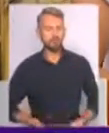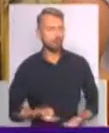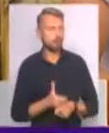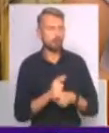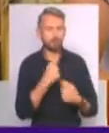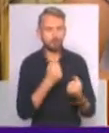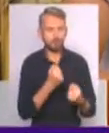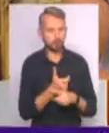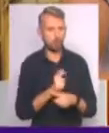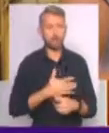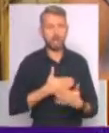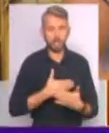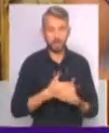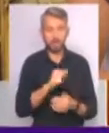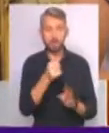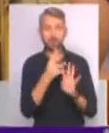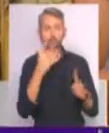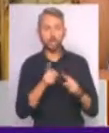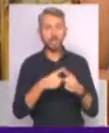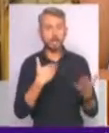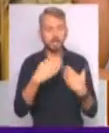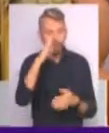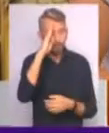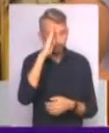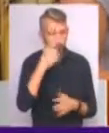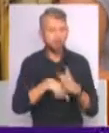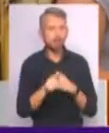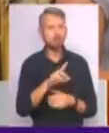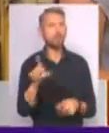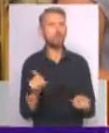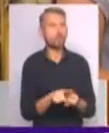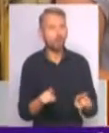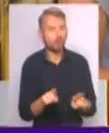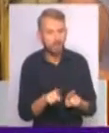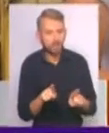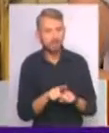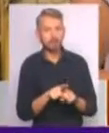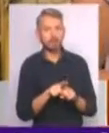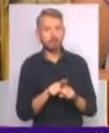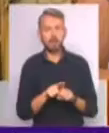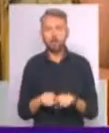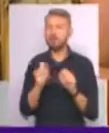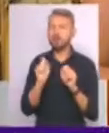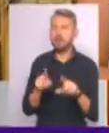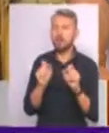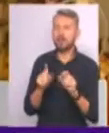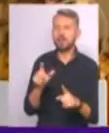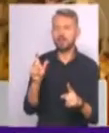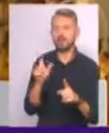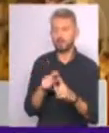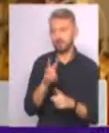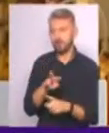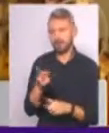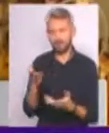напряженный, очень активный. И в первую очередь это касается мужчин, потому что все-таки они... Золотые слова, Марина